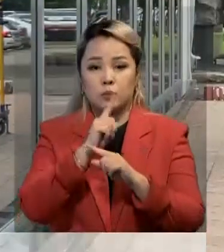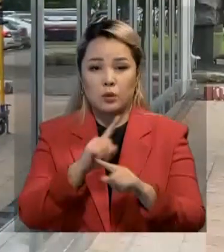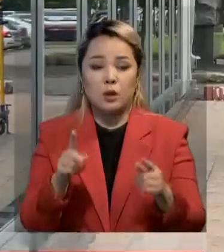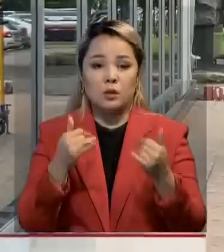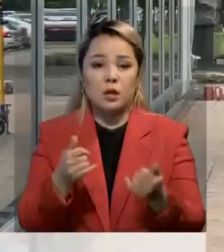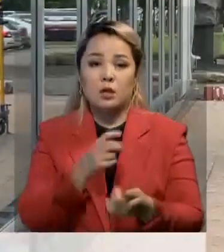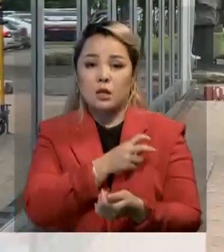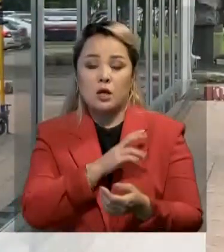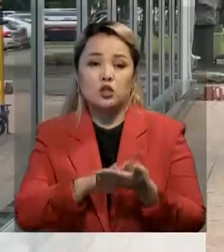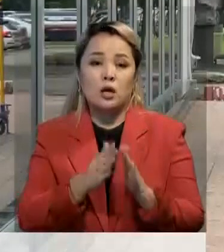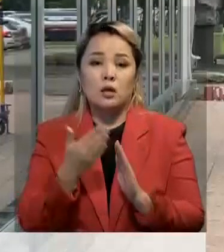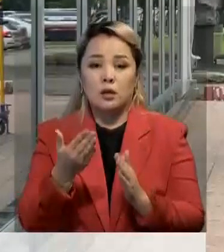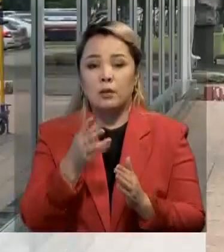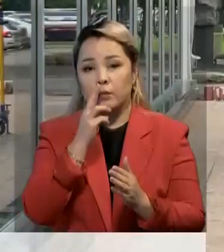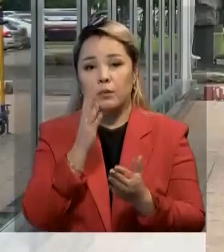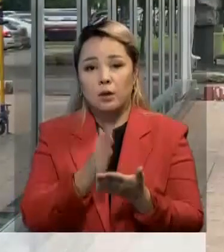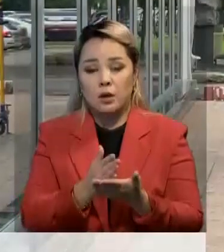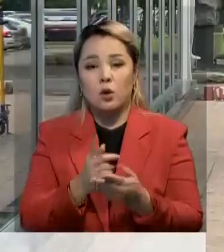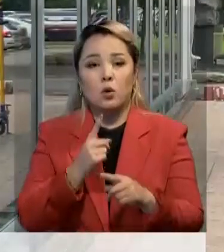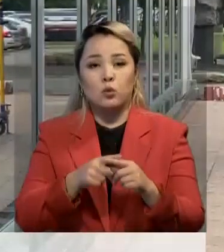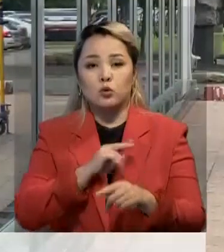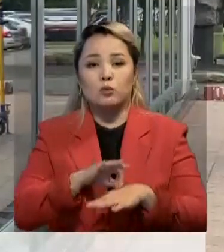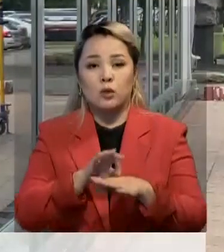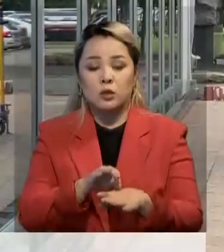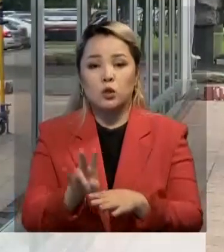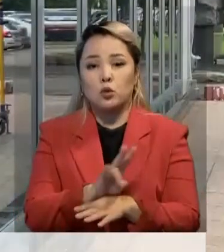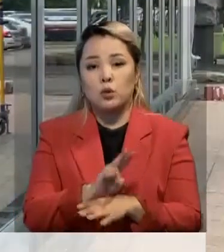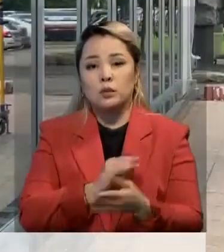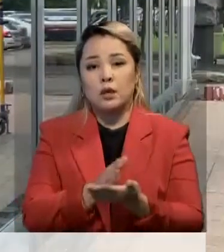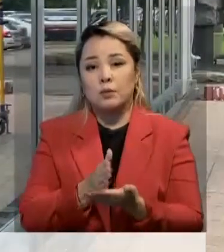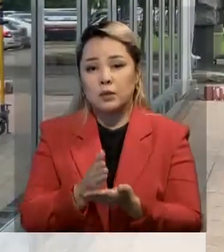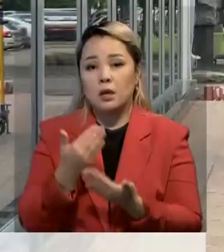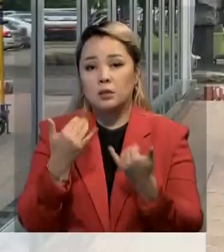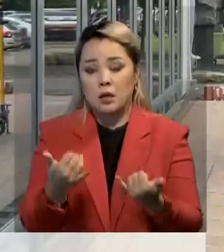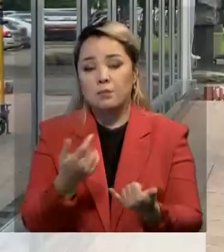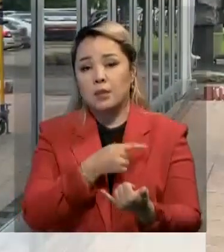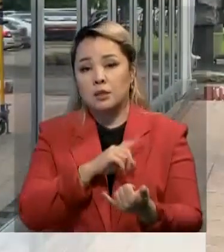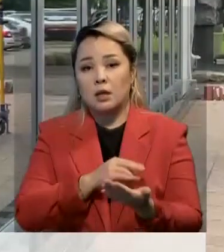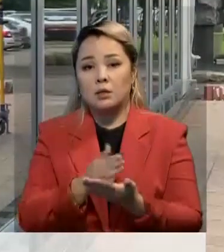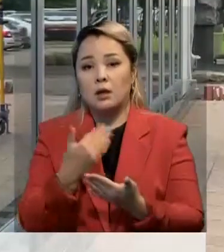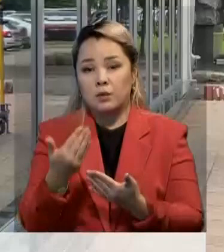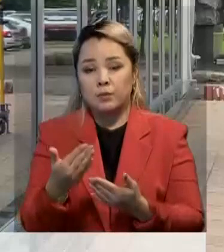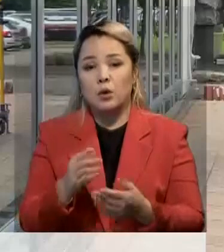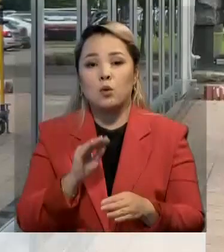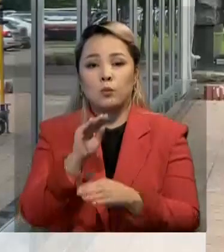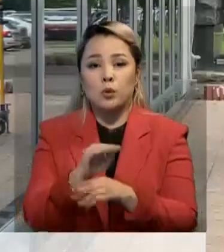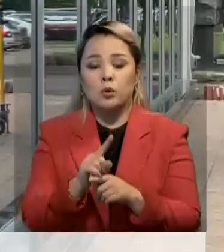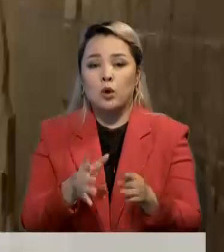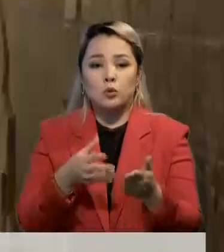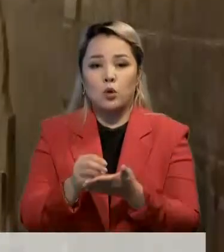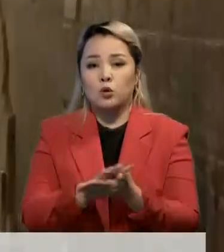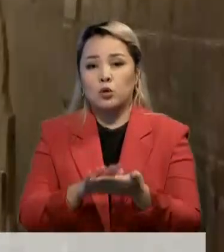Дәрігерлердің де жағдайы осындай. Айлық бар, бірақ қосымша жұмыс немесе түнде қызмет атқарған үшін медицина қызметкерлерінің үстемақы